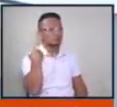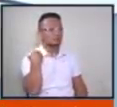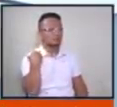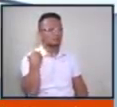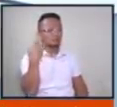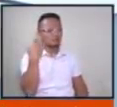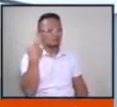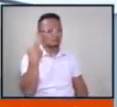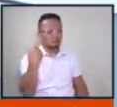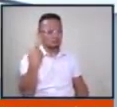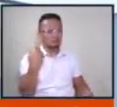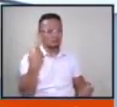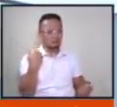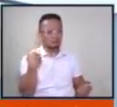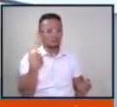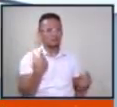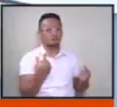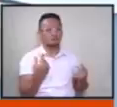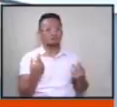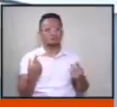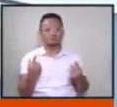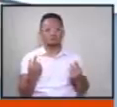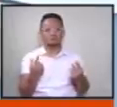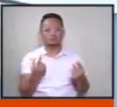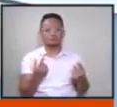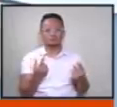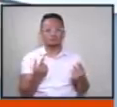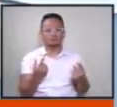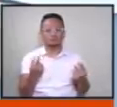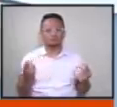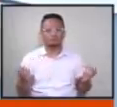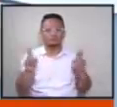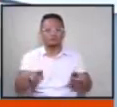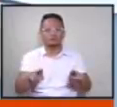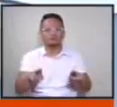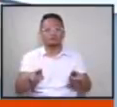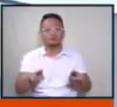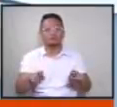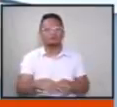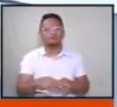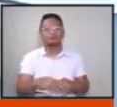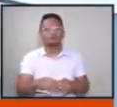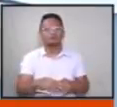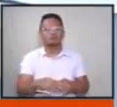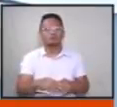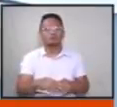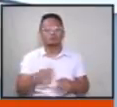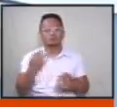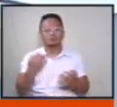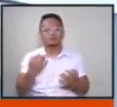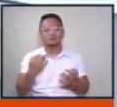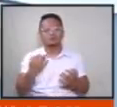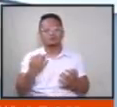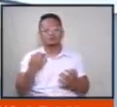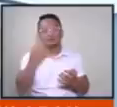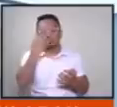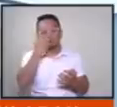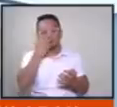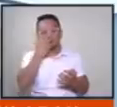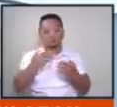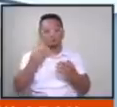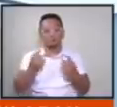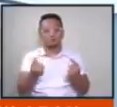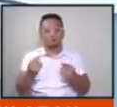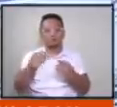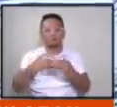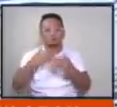mga nangyari bago itong insidente na kung saan pinag-initan na kayo ni chairman dahil sa mga nagawa niyo